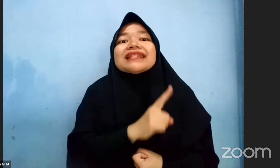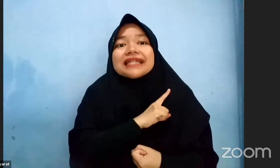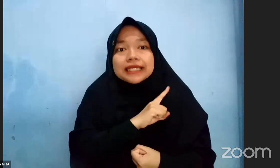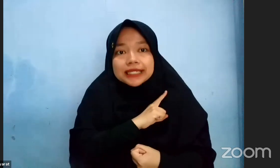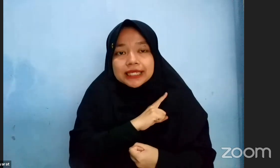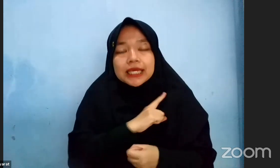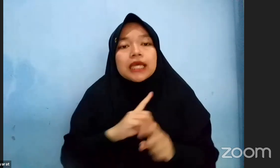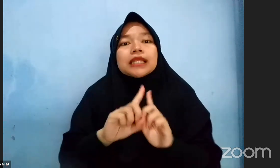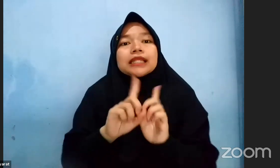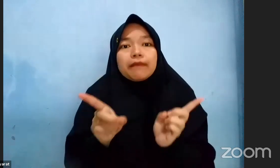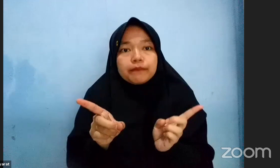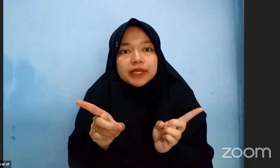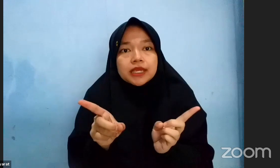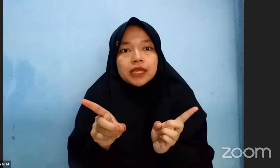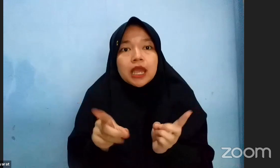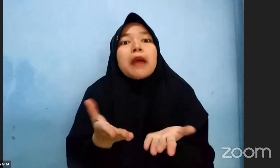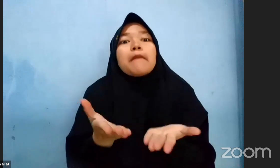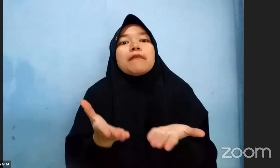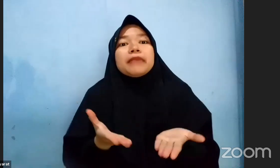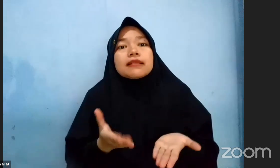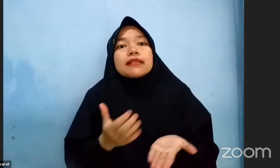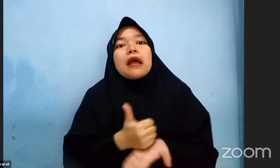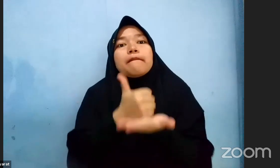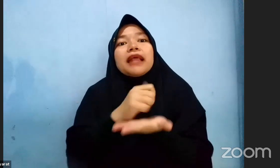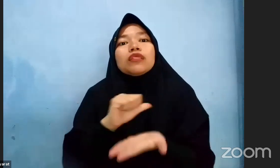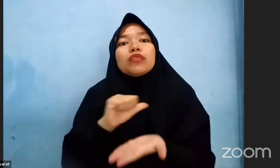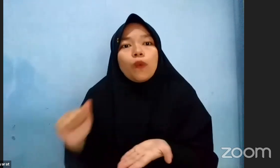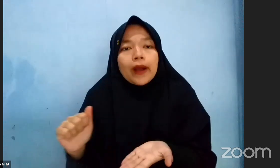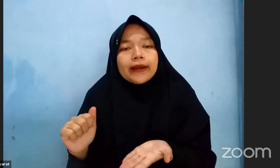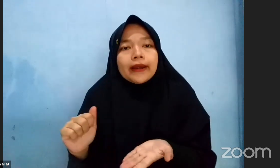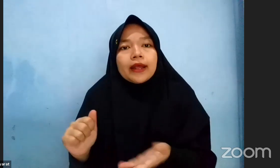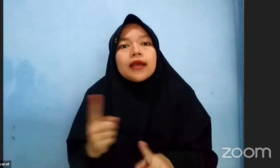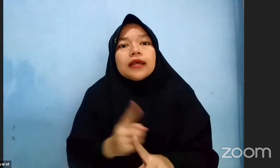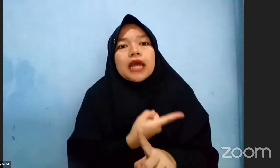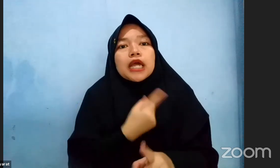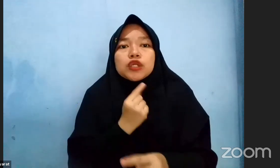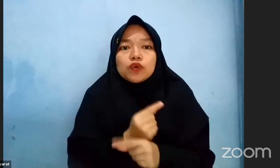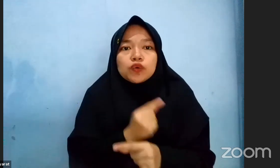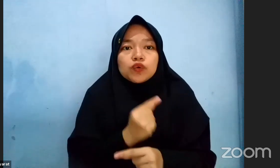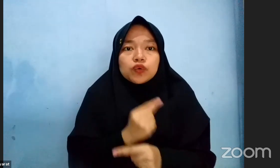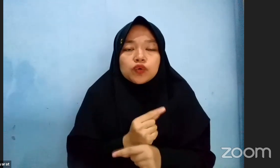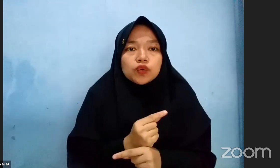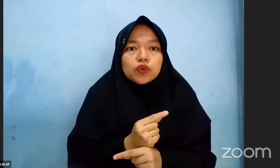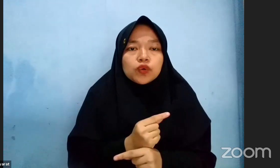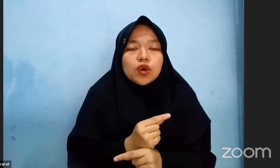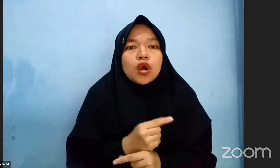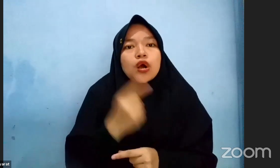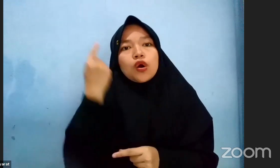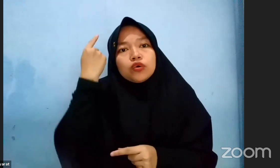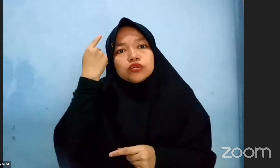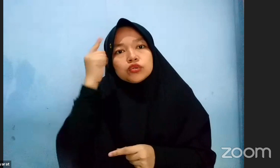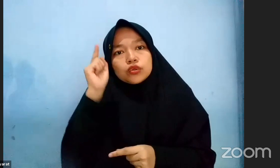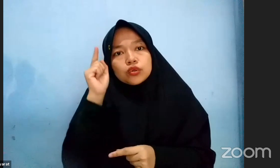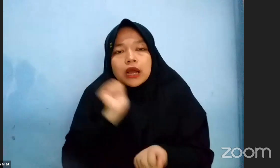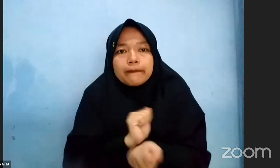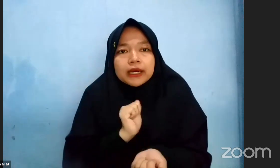berproses dari analisis kami melibatkan guru lalu penulisan naskah kami melibatkan guru